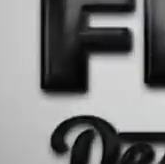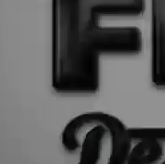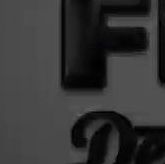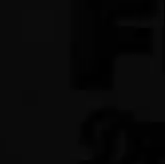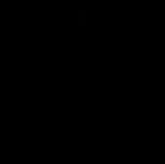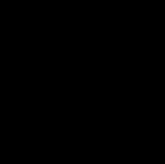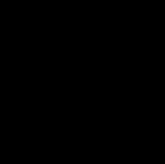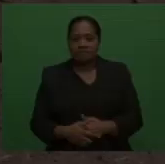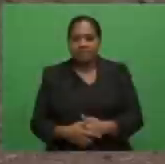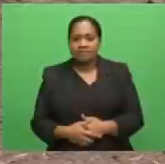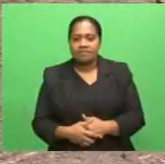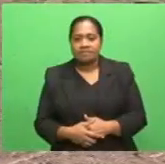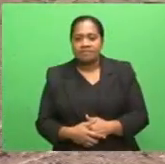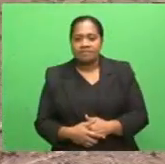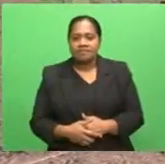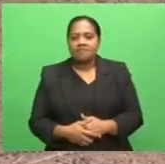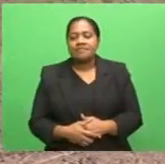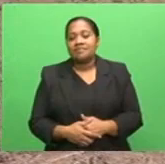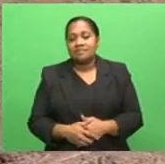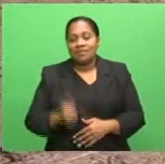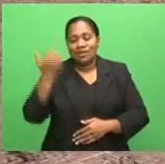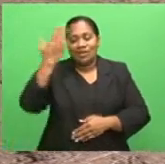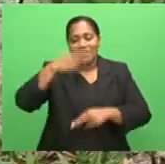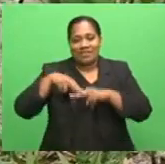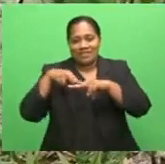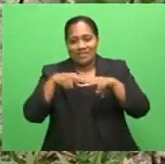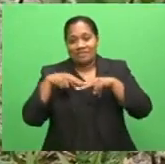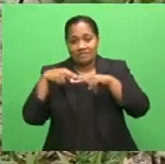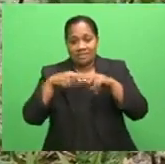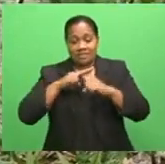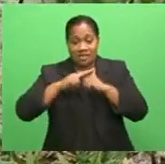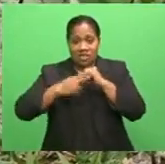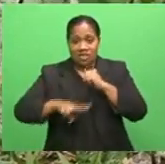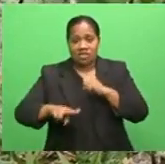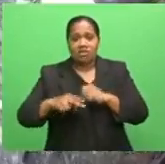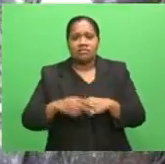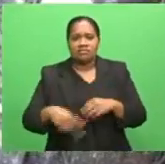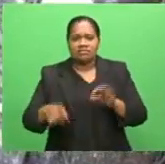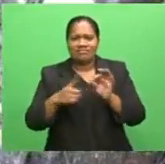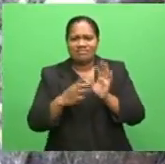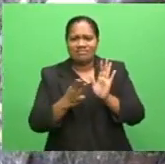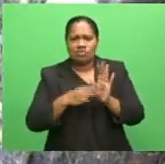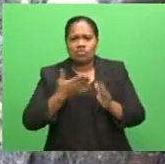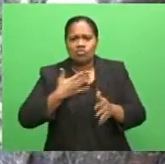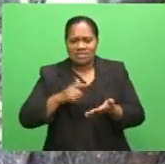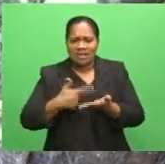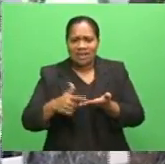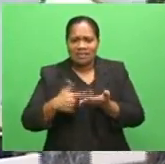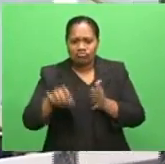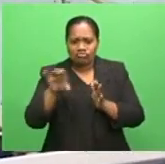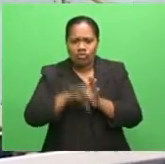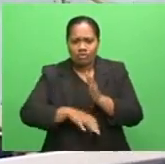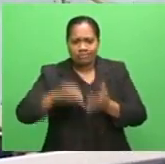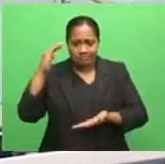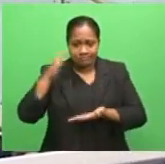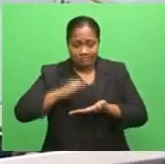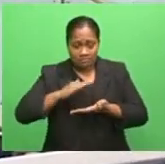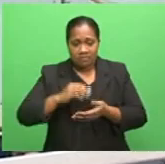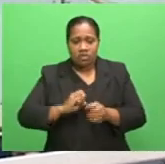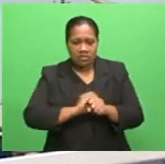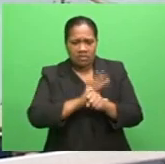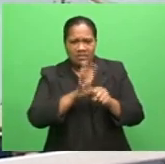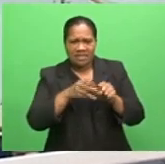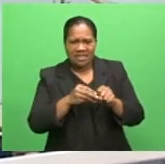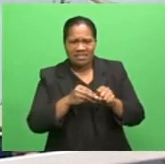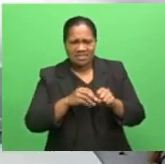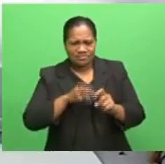2 देश की धड़कन। Good evening, Fiji. In this bulletin, PM wants lease costs reduced, COVID-19